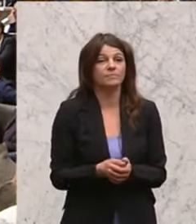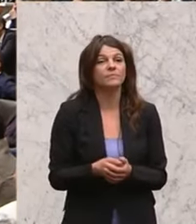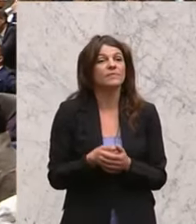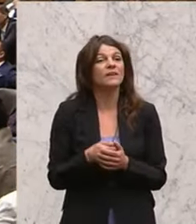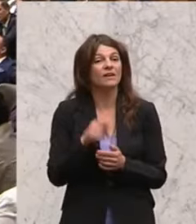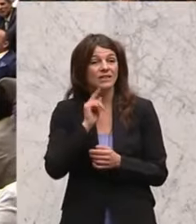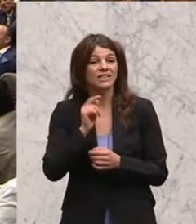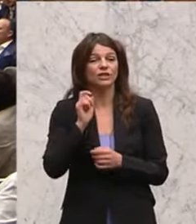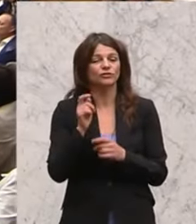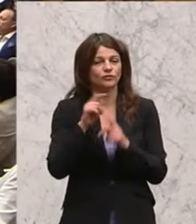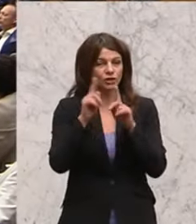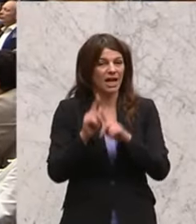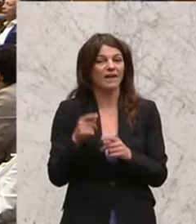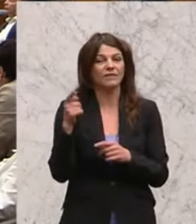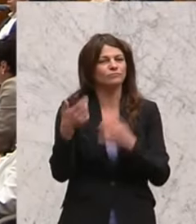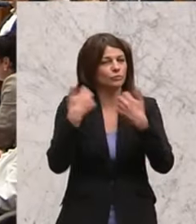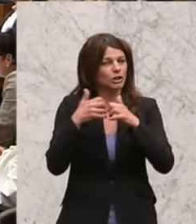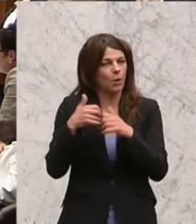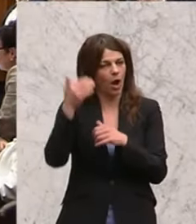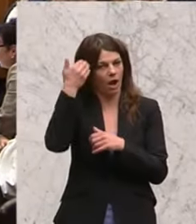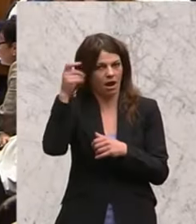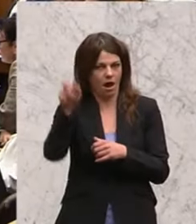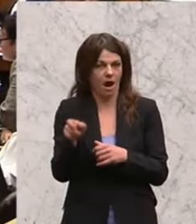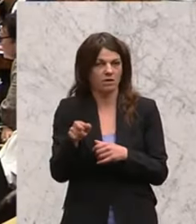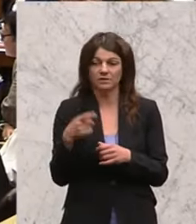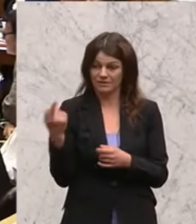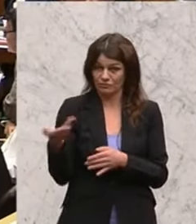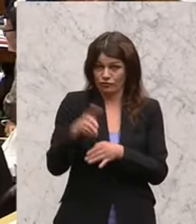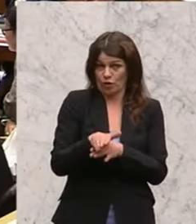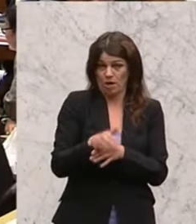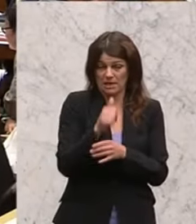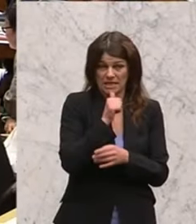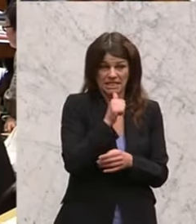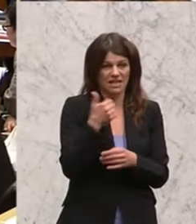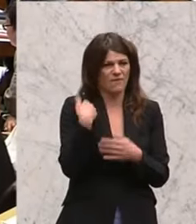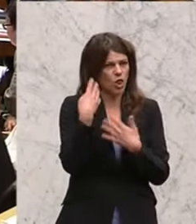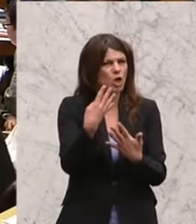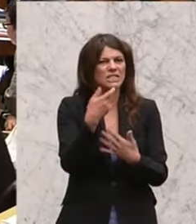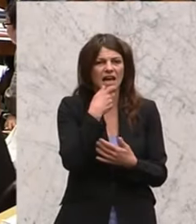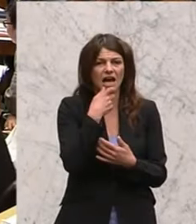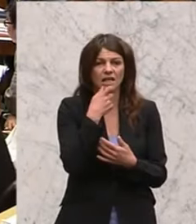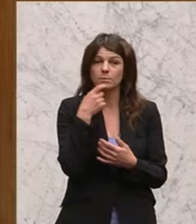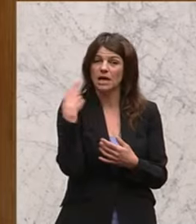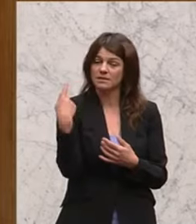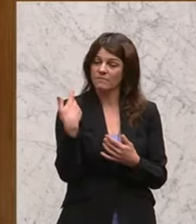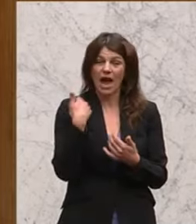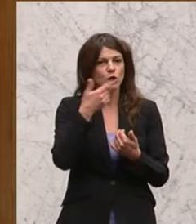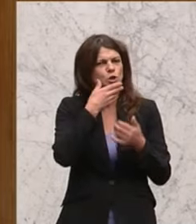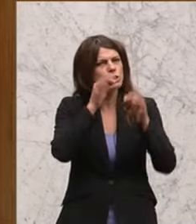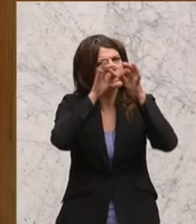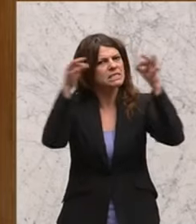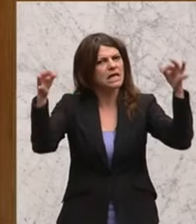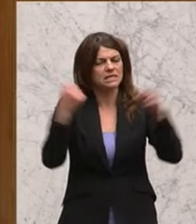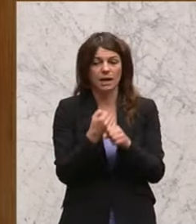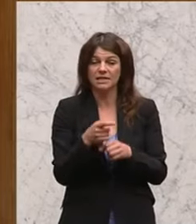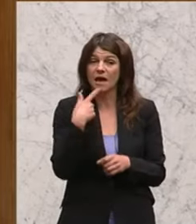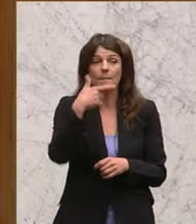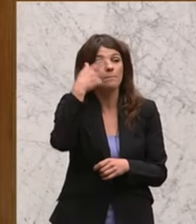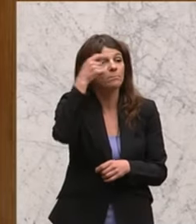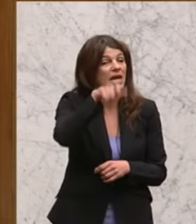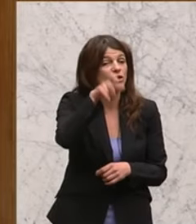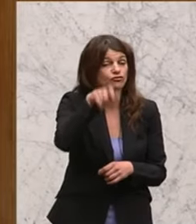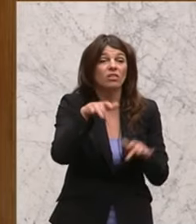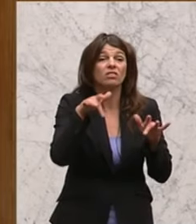ist gestern verstorben, der große Historiker, ich glaube, er war im 90. Lebensjahr, hat eine große Formulierung gewählt. Er hat gesagt, Menschen